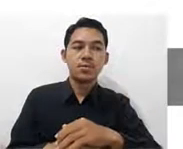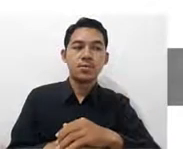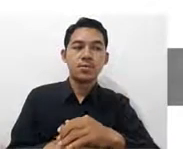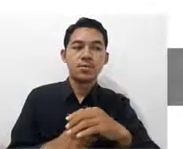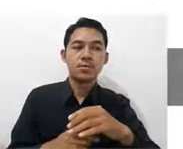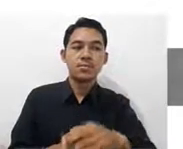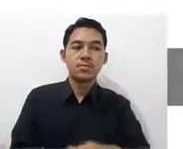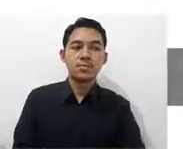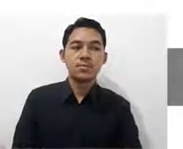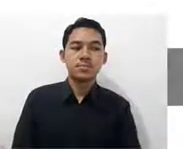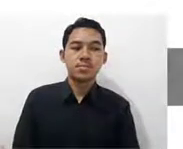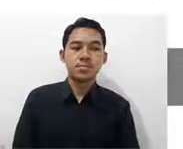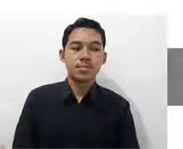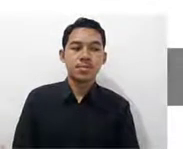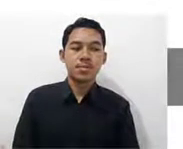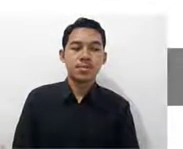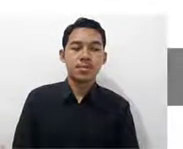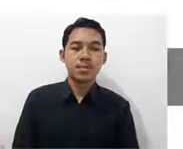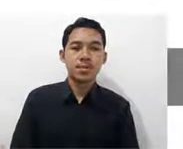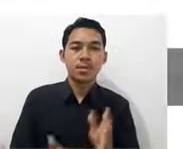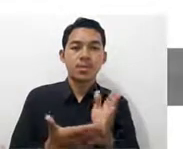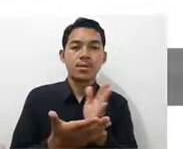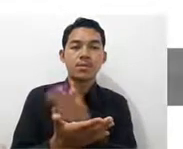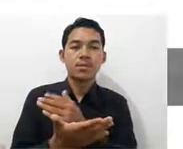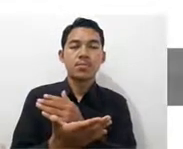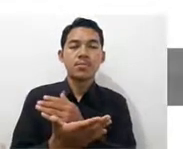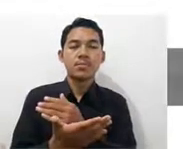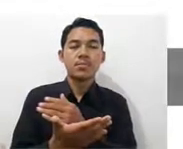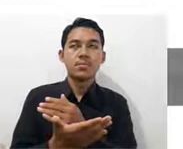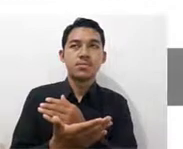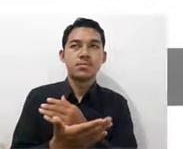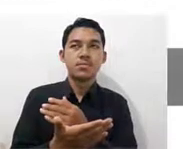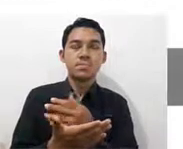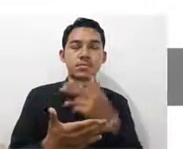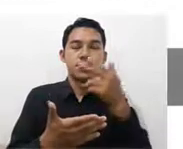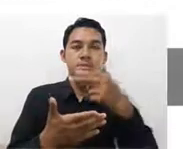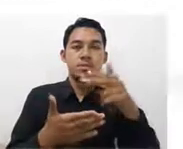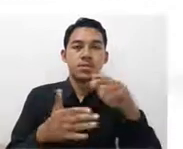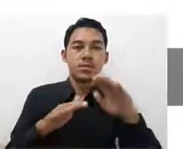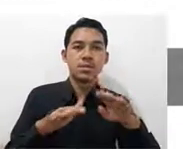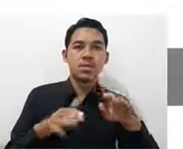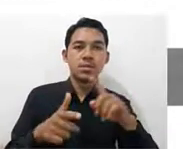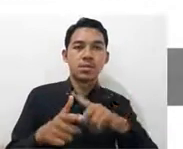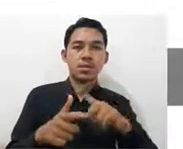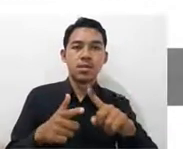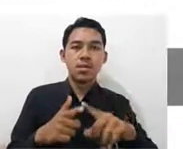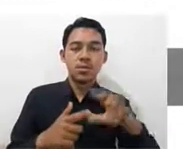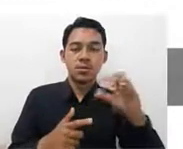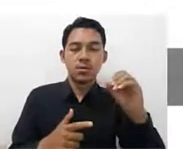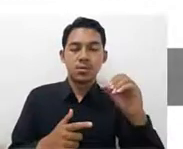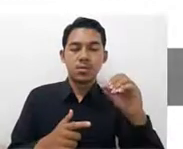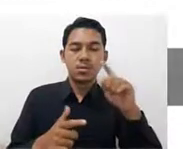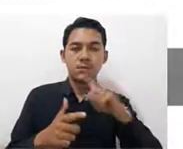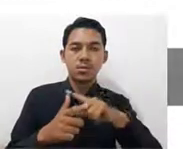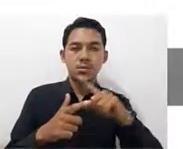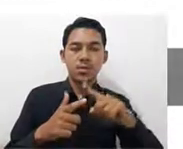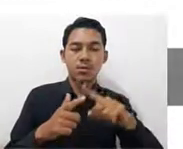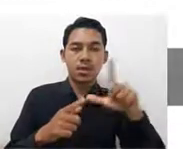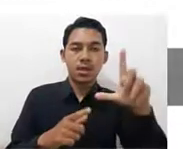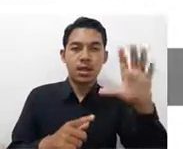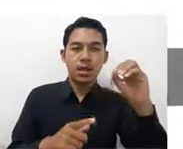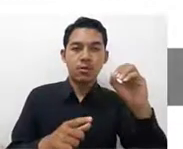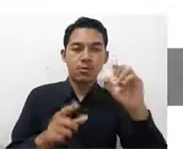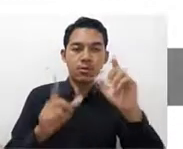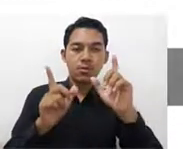aljabar boolean, dan sisanya tegangan rendah itu low atau nol di bilangan biner, dan dalam aljabar boolean